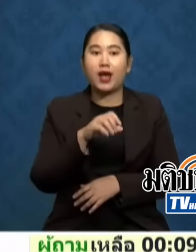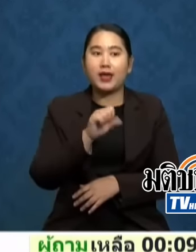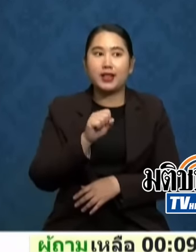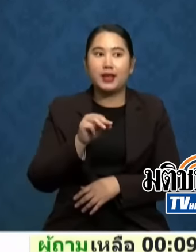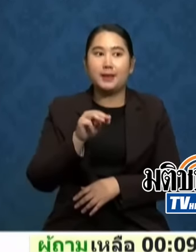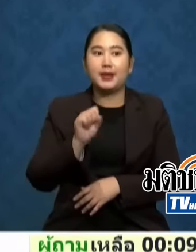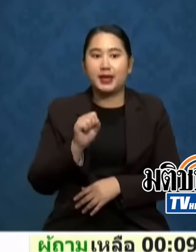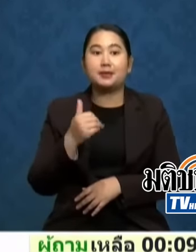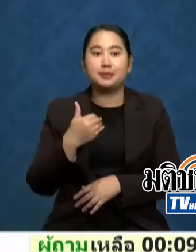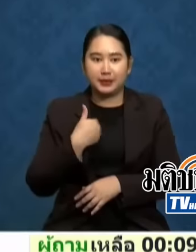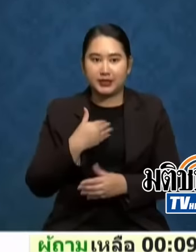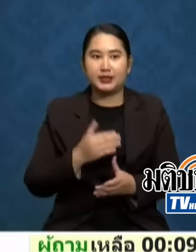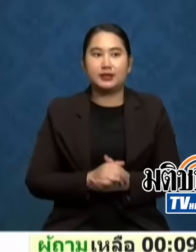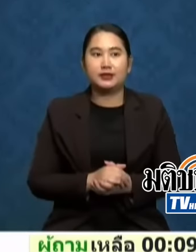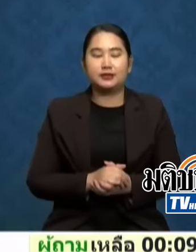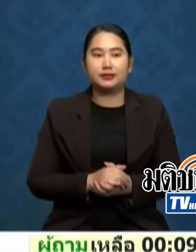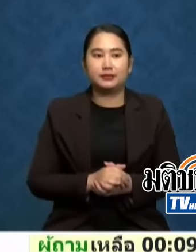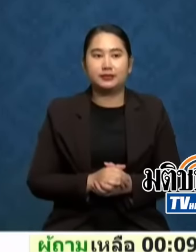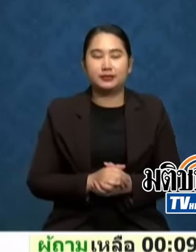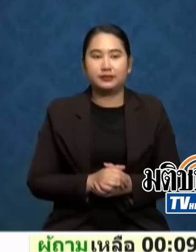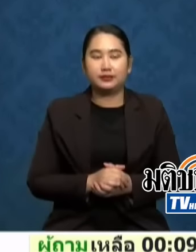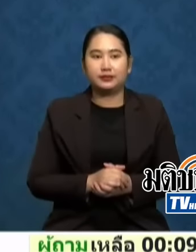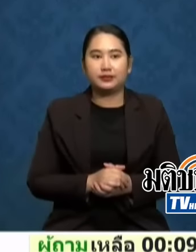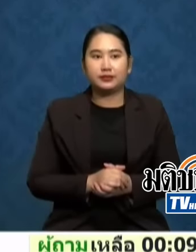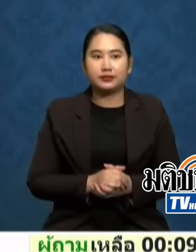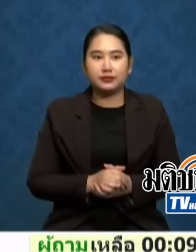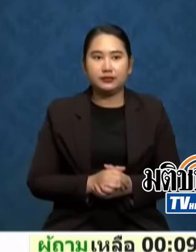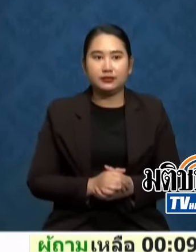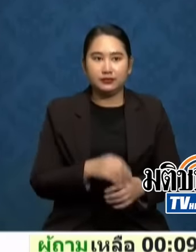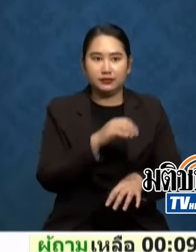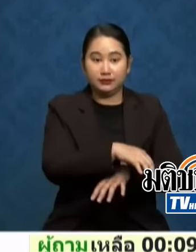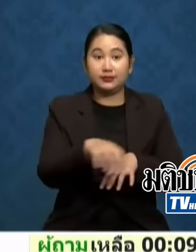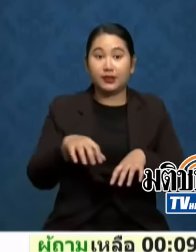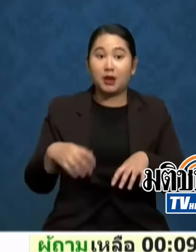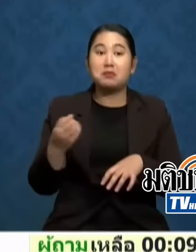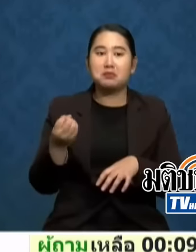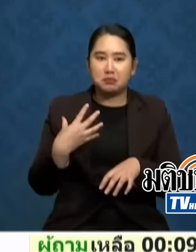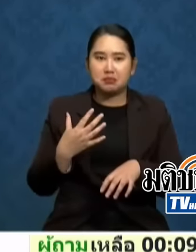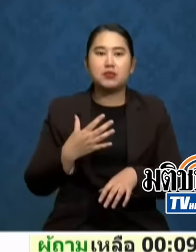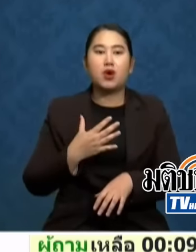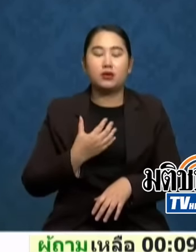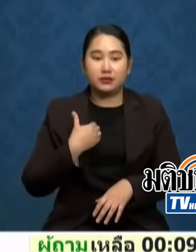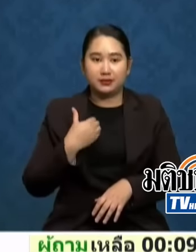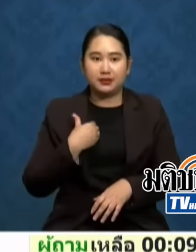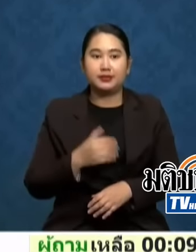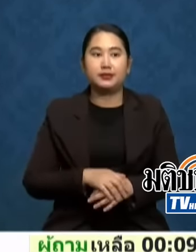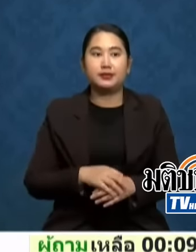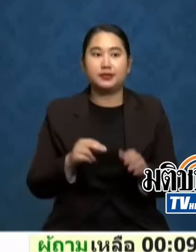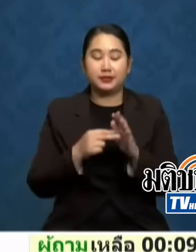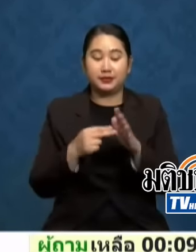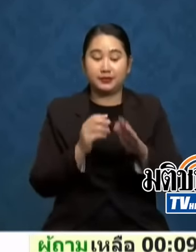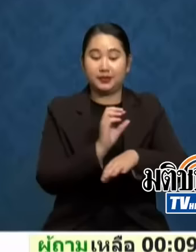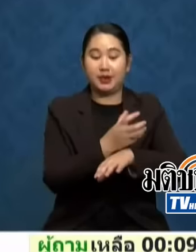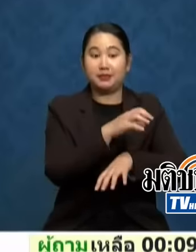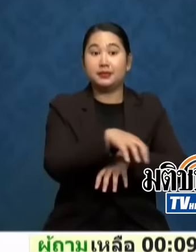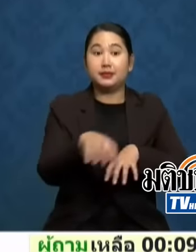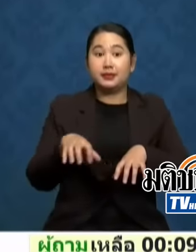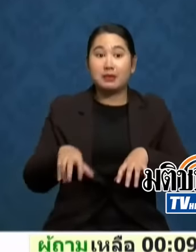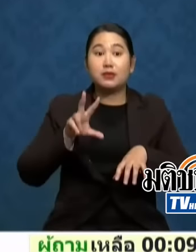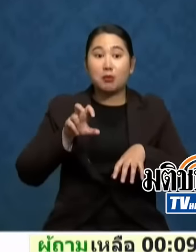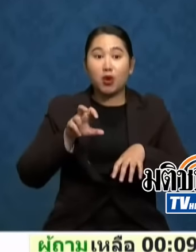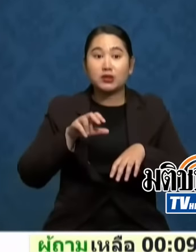ซ้ำไปในส่วนนี้หน่วยงานบอกกับผมหลายครั้งมากๆครับว่าสาเหตุที่หอเตือนภัย300กว่าหอมันแจ้งเตือนประช